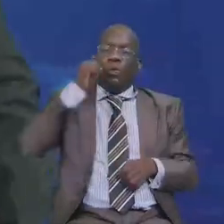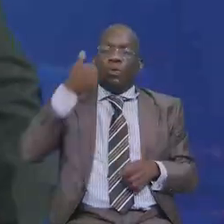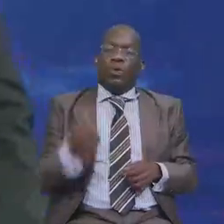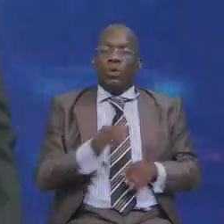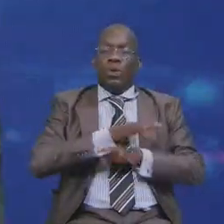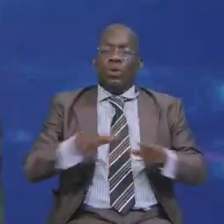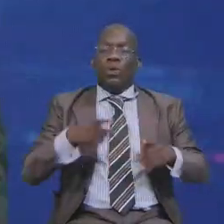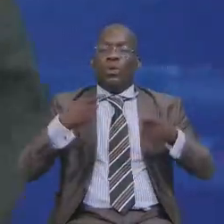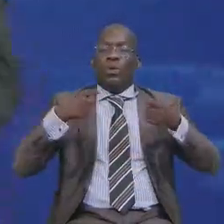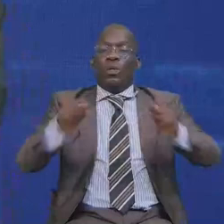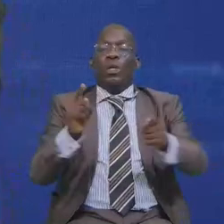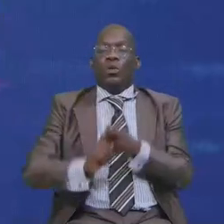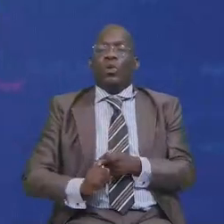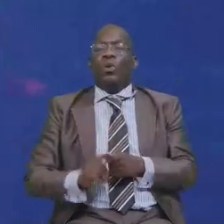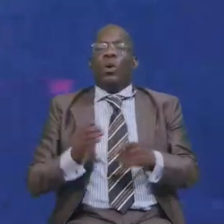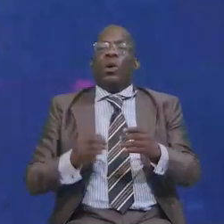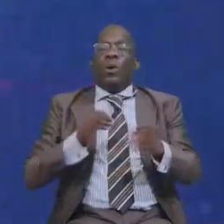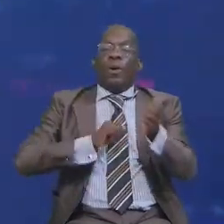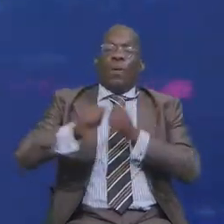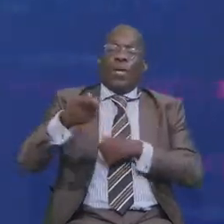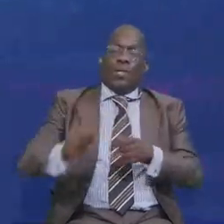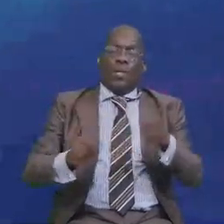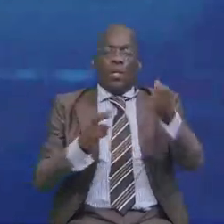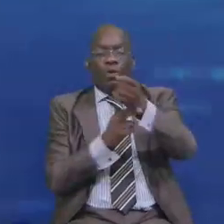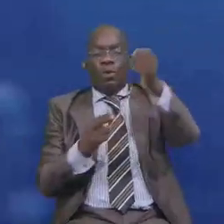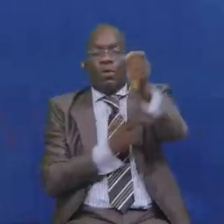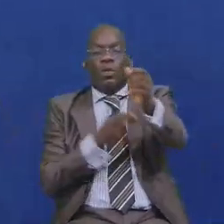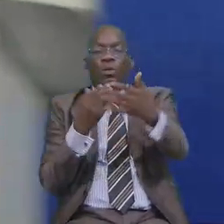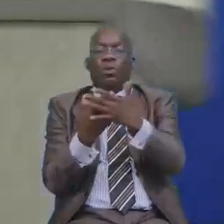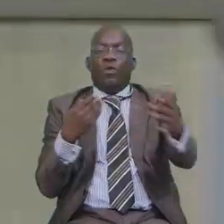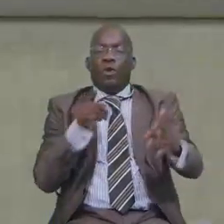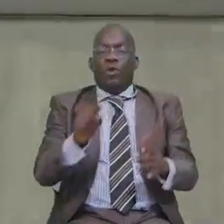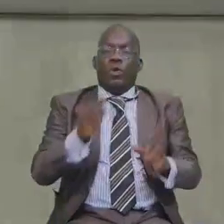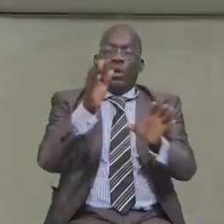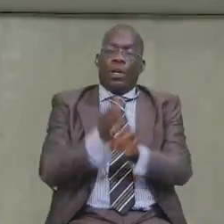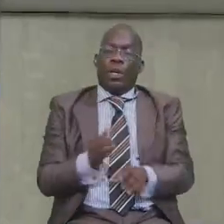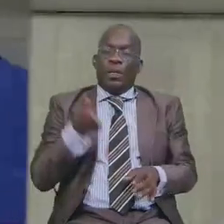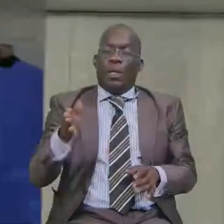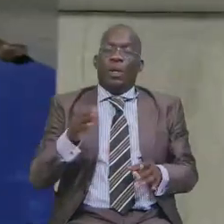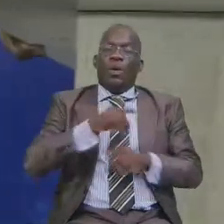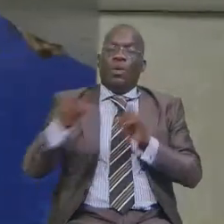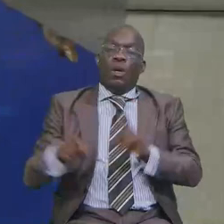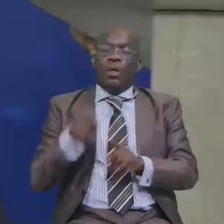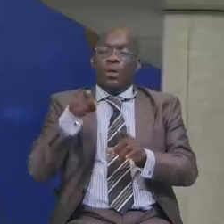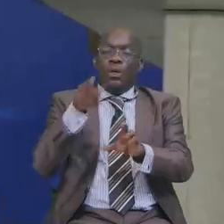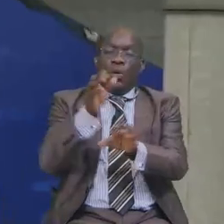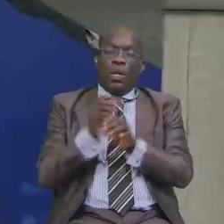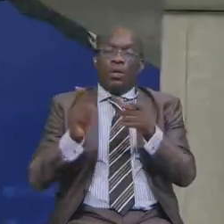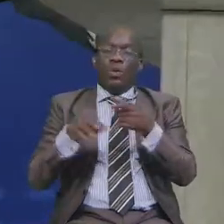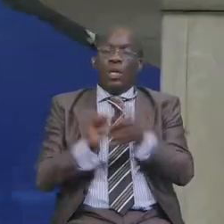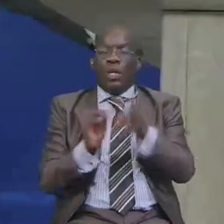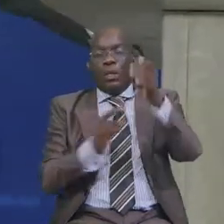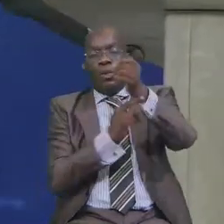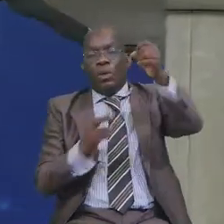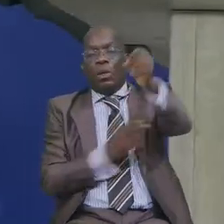pas de traverser le pont avant d'arriver là-bas. Quand vous arriverez à ce pont, il y aura la puissance